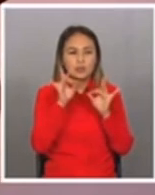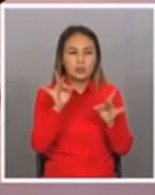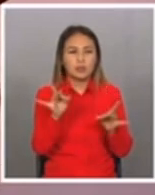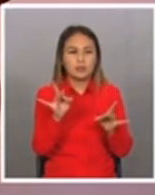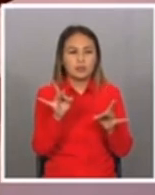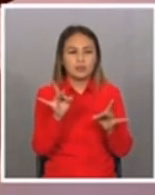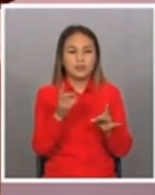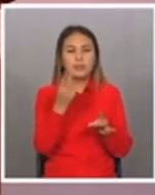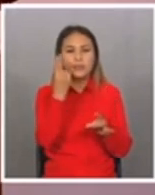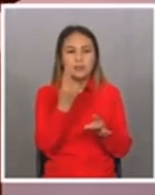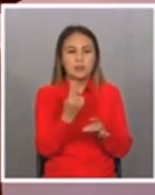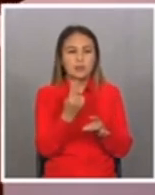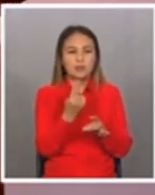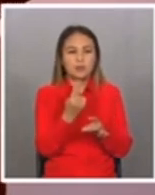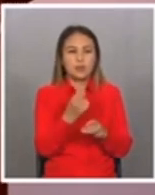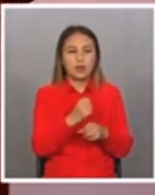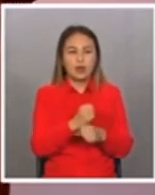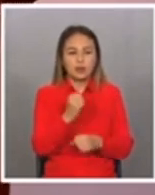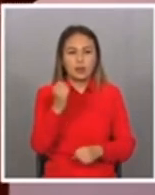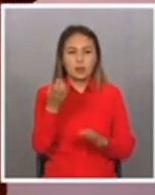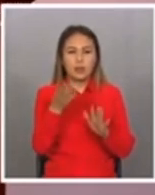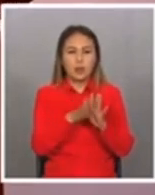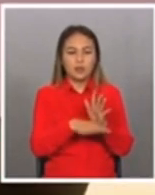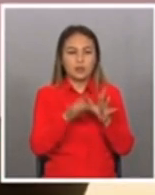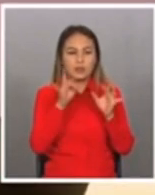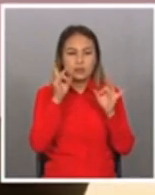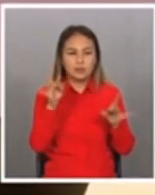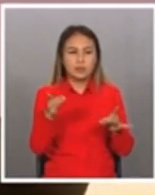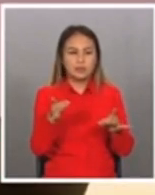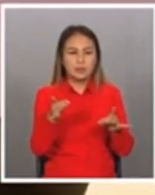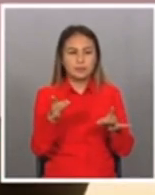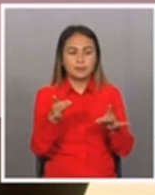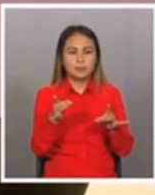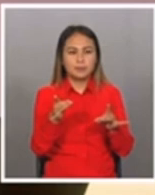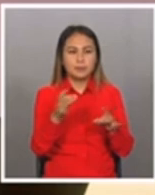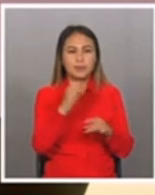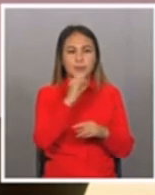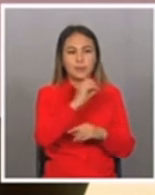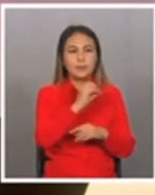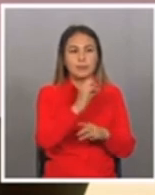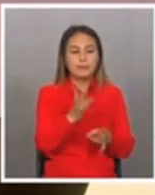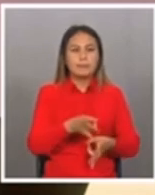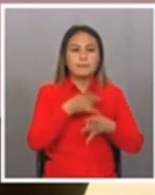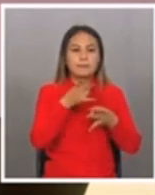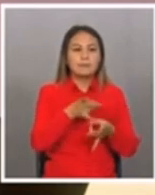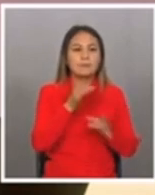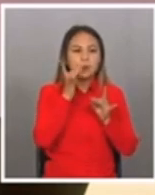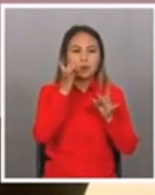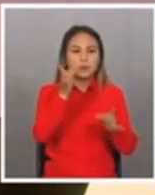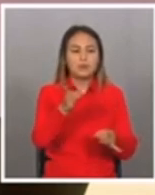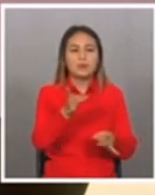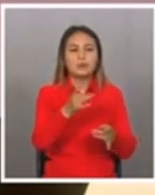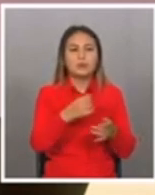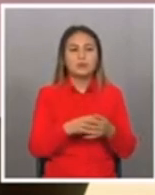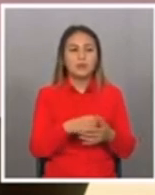Ц қатаң дауыссыз дыбыс. Е жіңішке дауысты